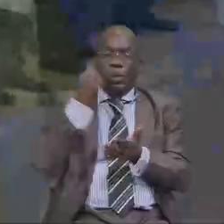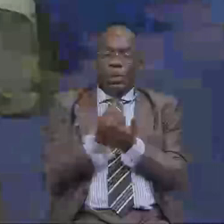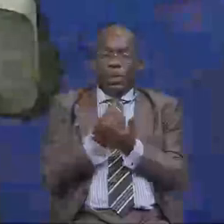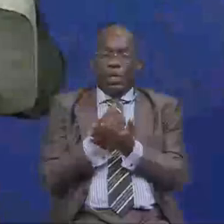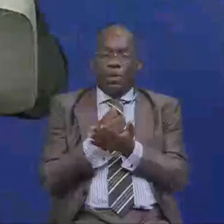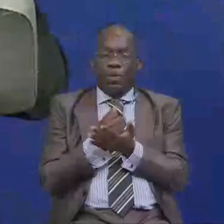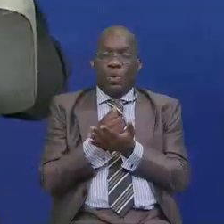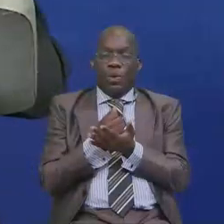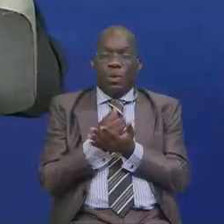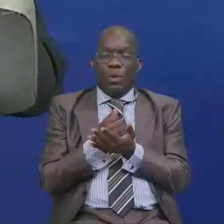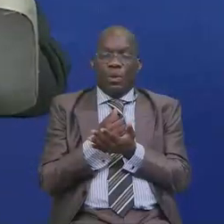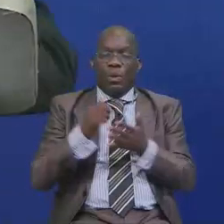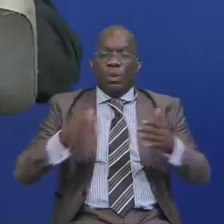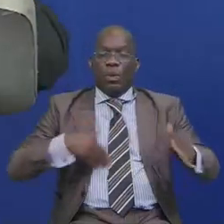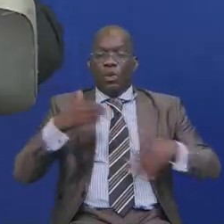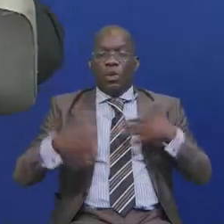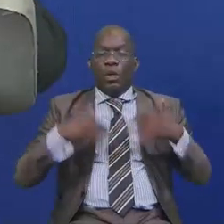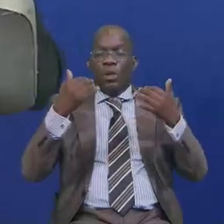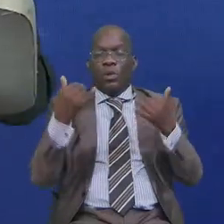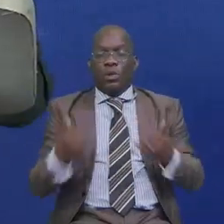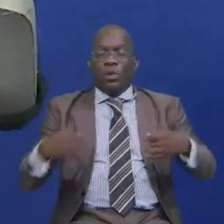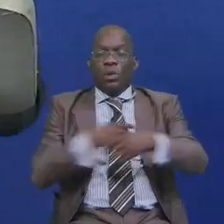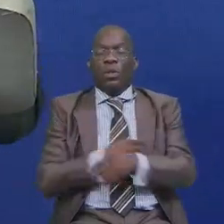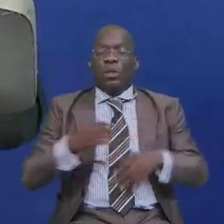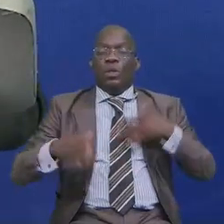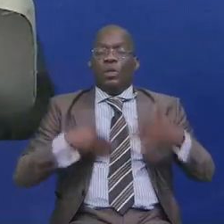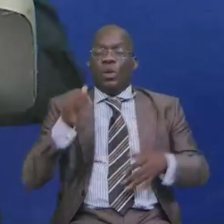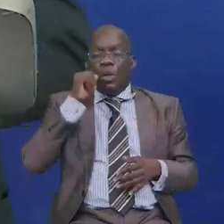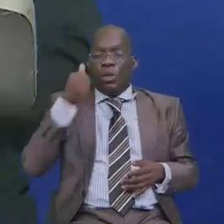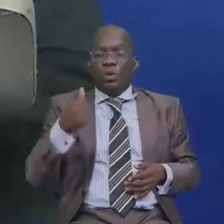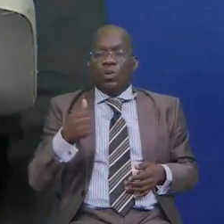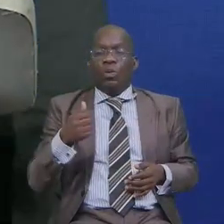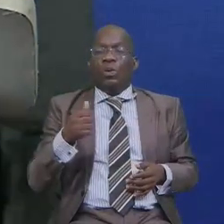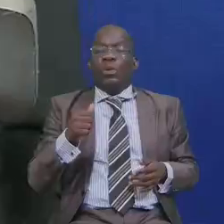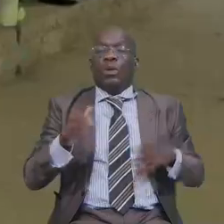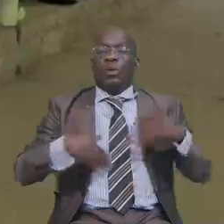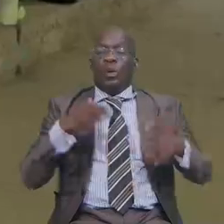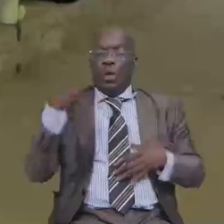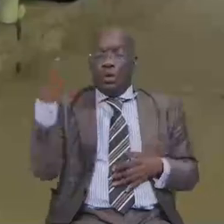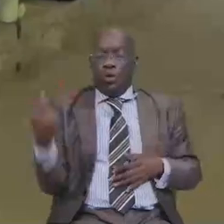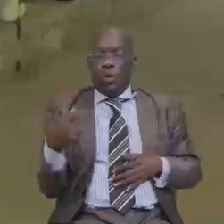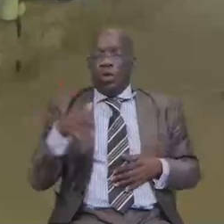Amen. La joie aujourd'hui, la joie demain et la joie pour toujours.